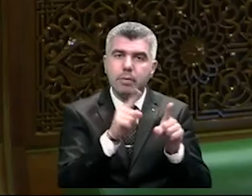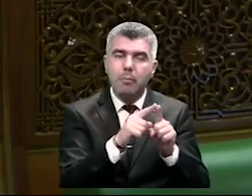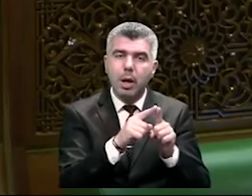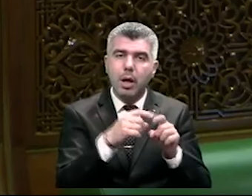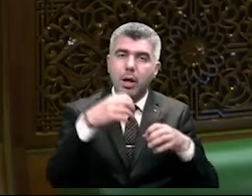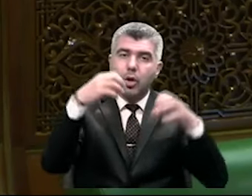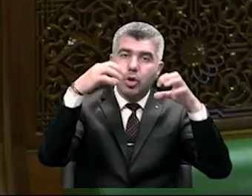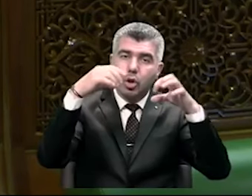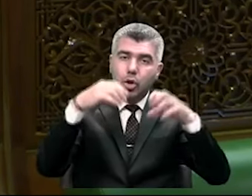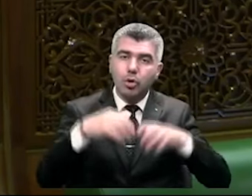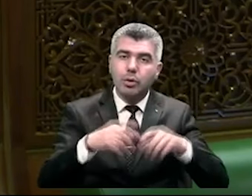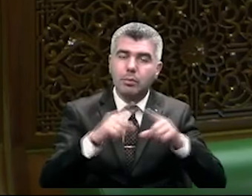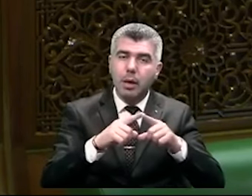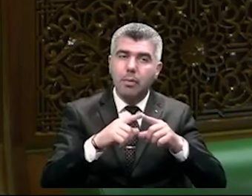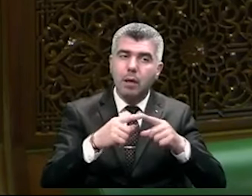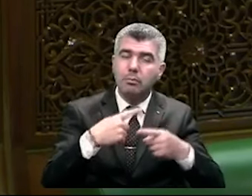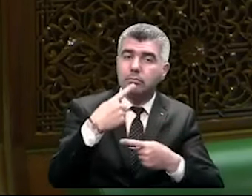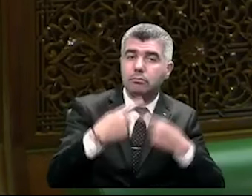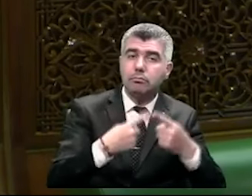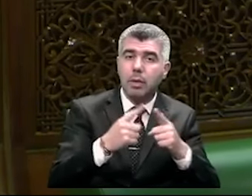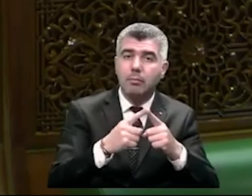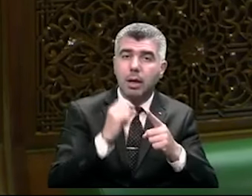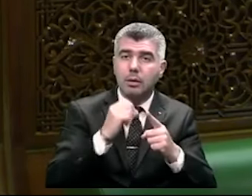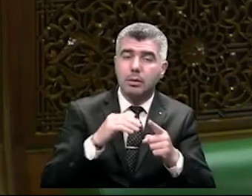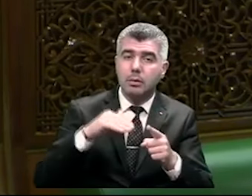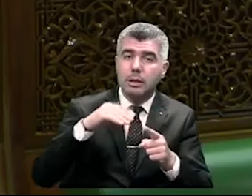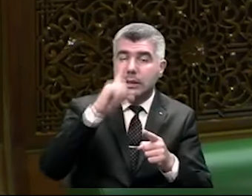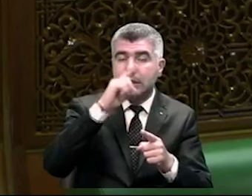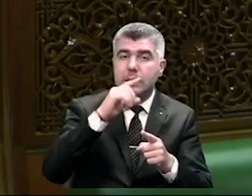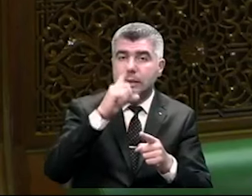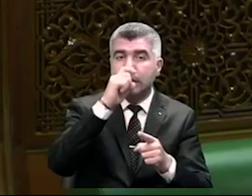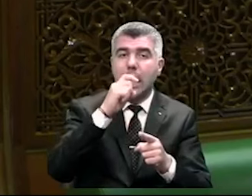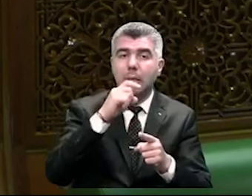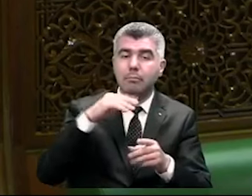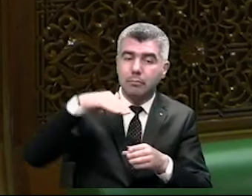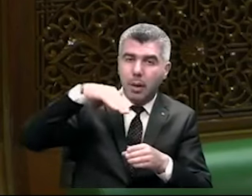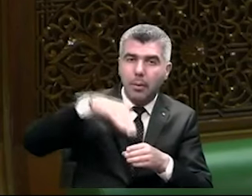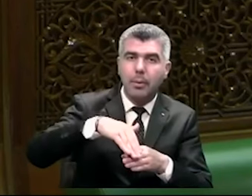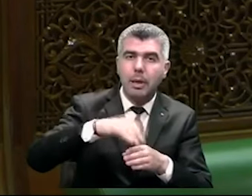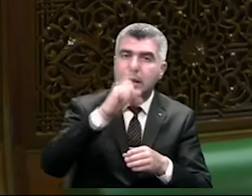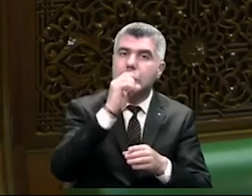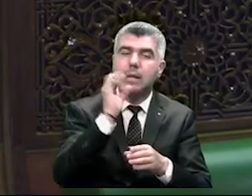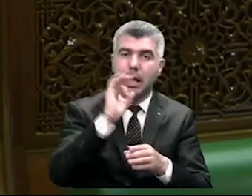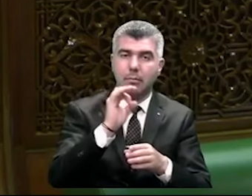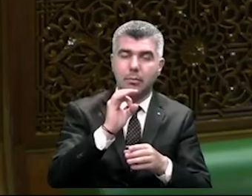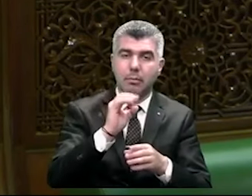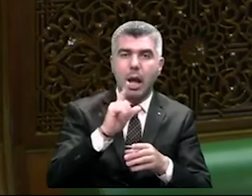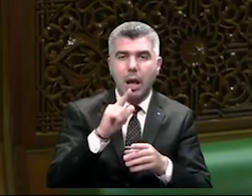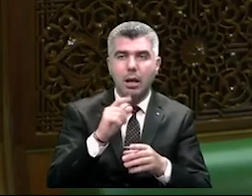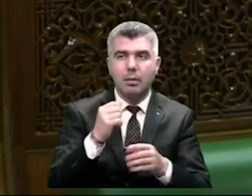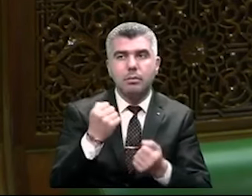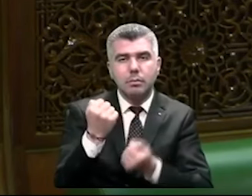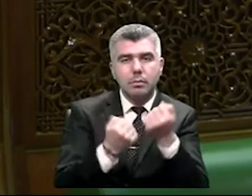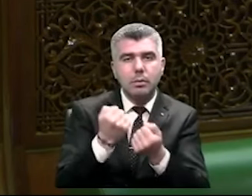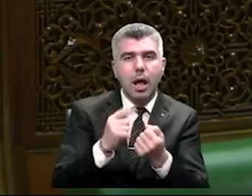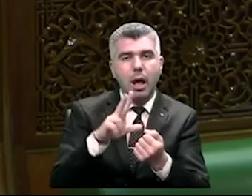ربما السياره تقدر ما يقدرش السائق يضبطها فيديك لابون اللي عطوها تما ف الحمد لله كاين خبرات ديال الكفاءات الوطنيه